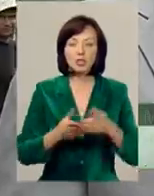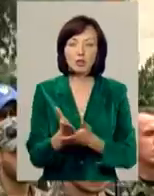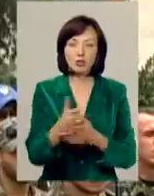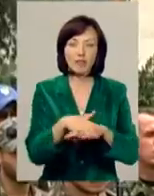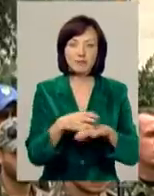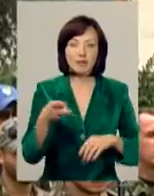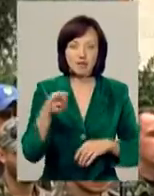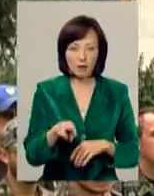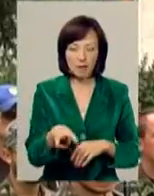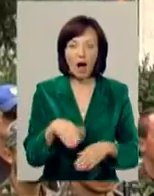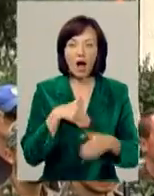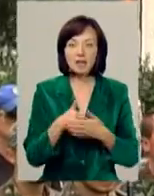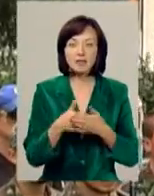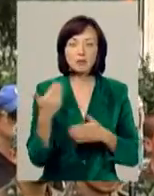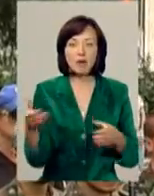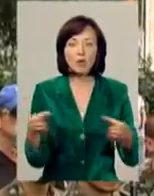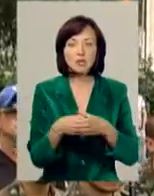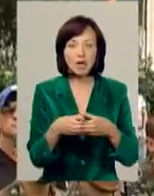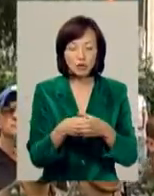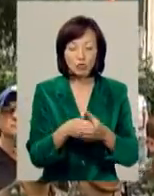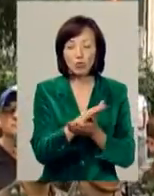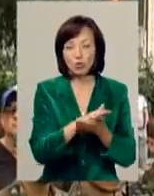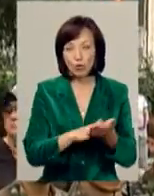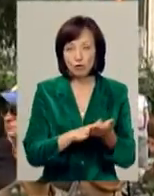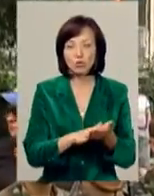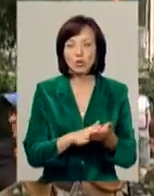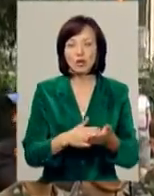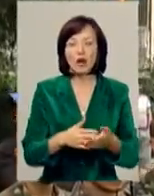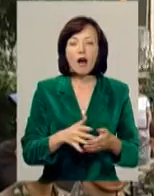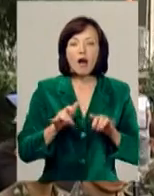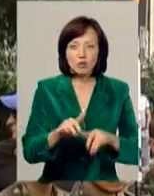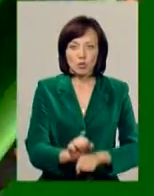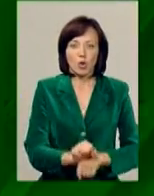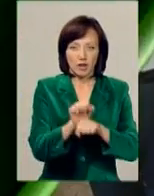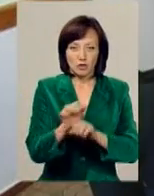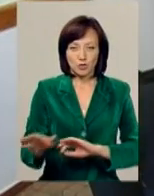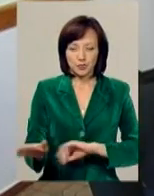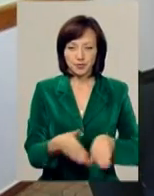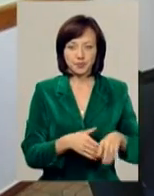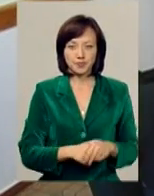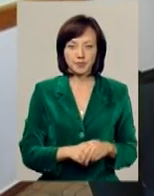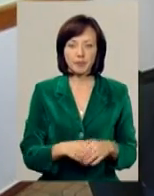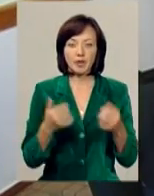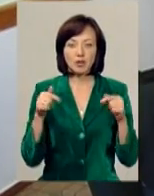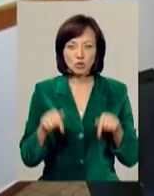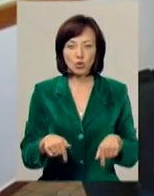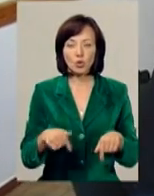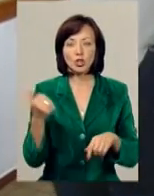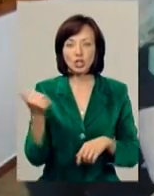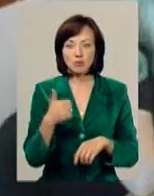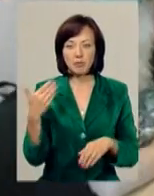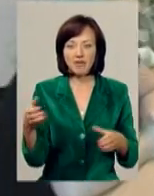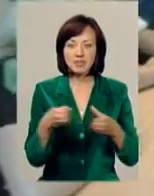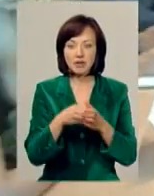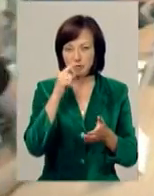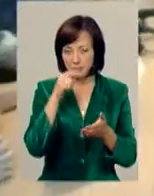населенням активісти Правого сектору Хмельниччини продовжують безстрокову акцію протесту цього тижня Правий сектор двічі